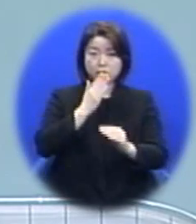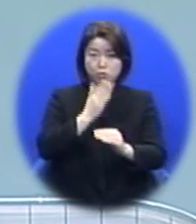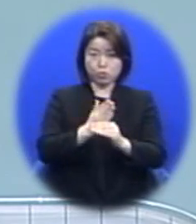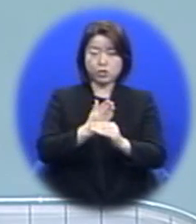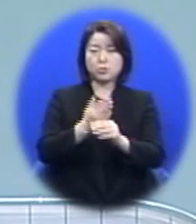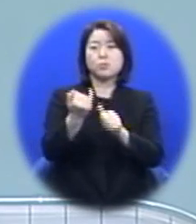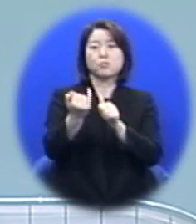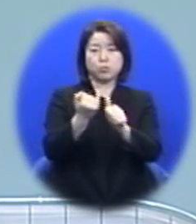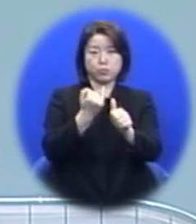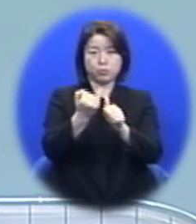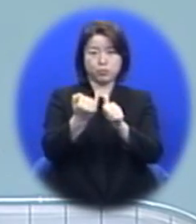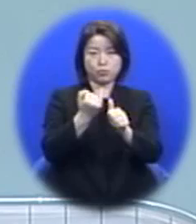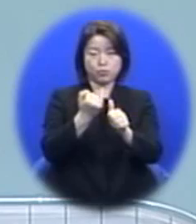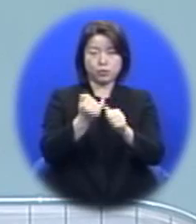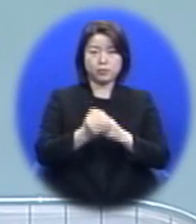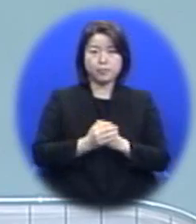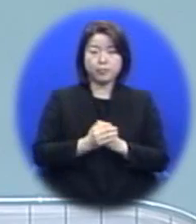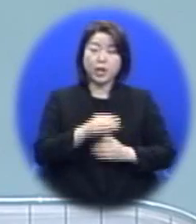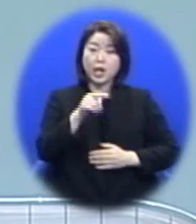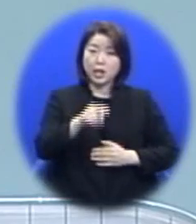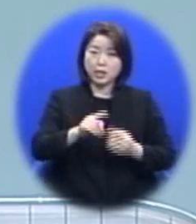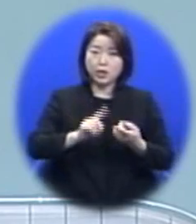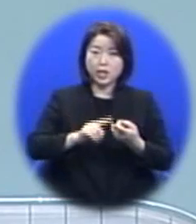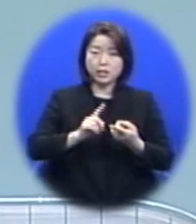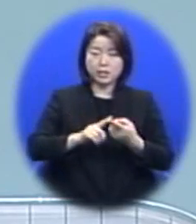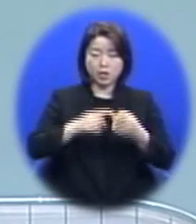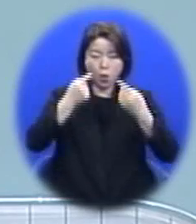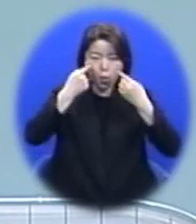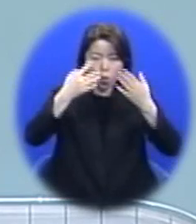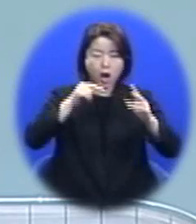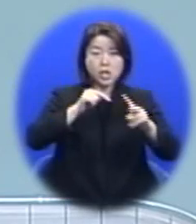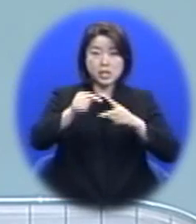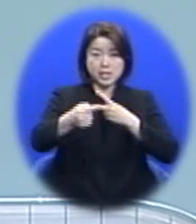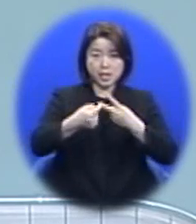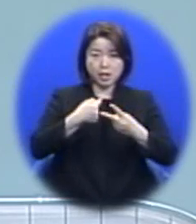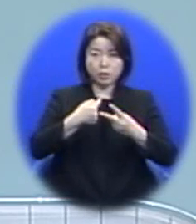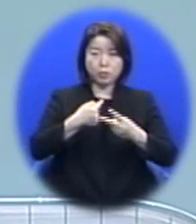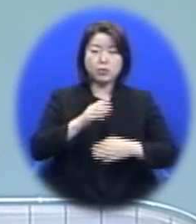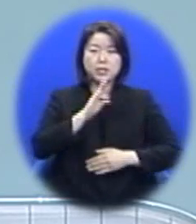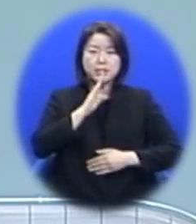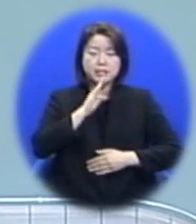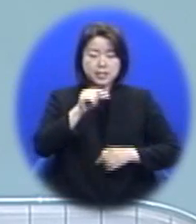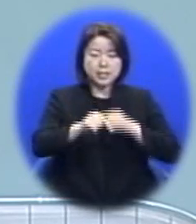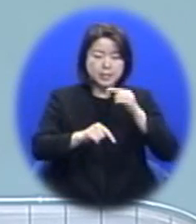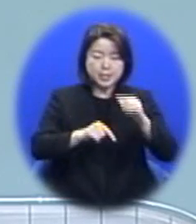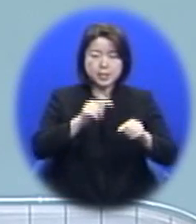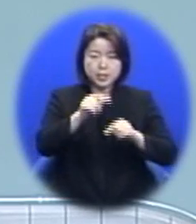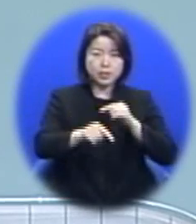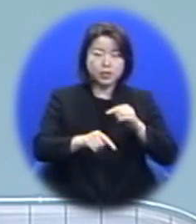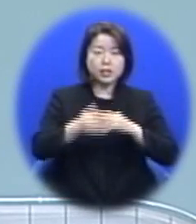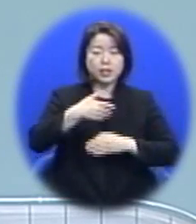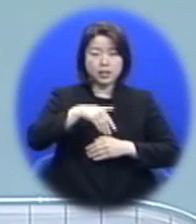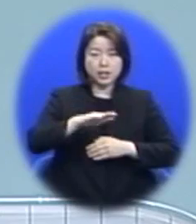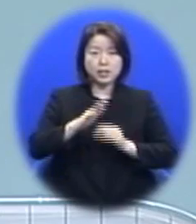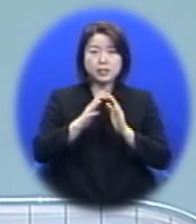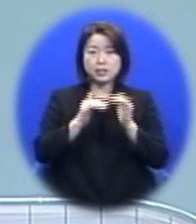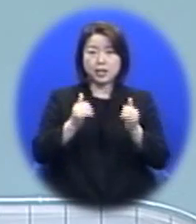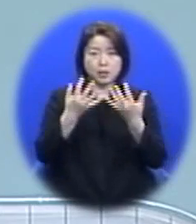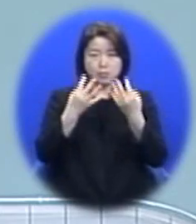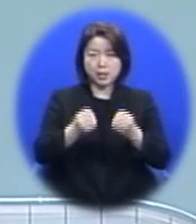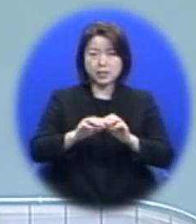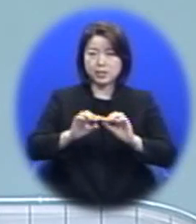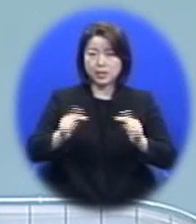것입니다. 이 점에 대해서 정확하게 이해하고 실제로 살아내는 부부가 그렇게 많지 않습니다.